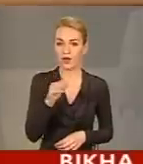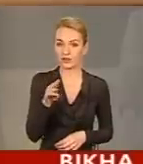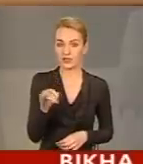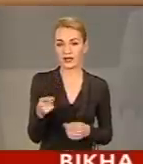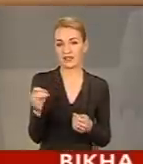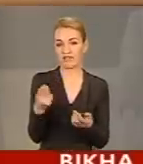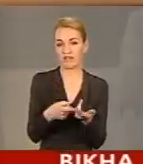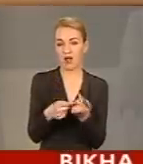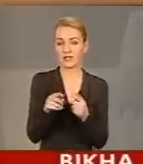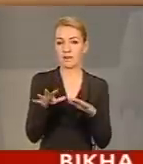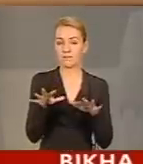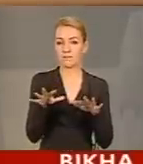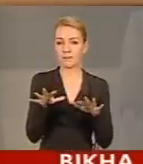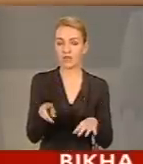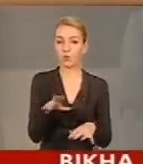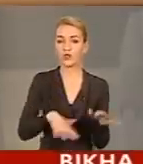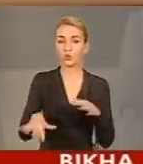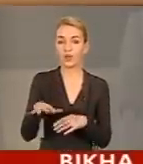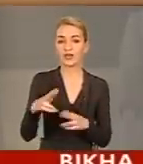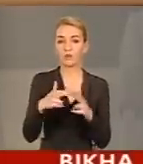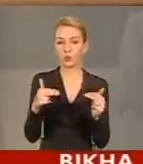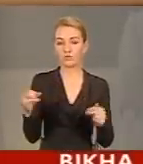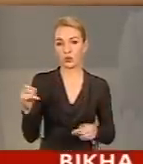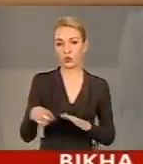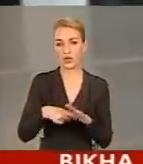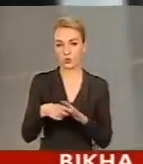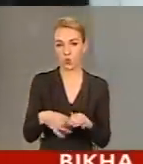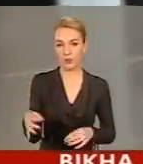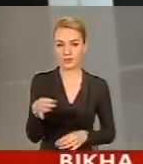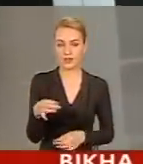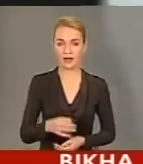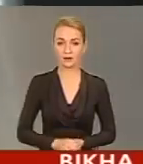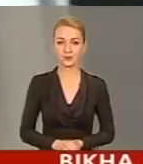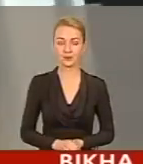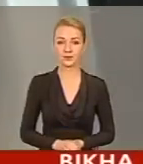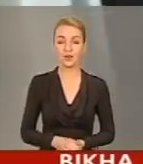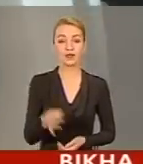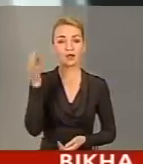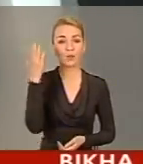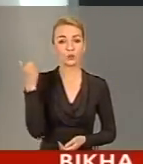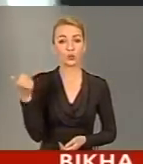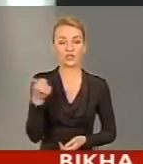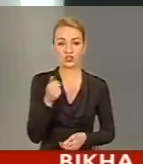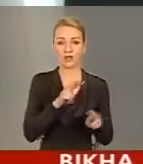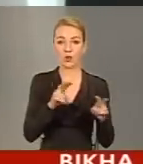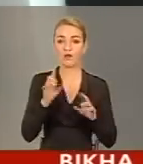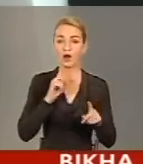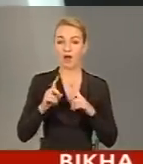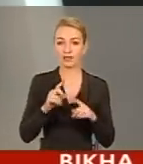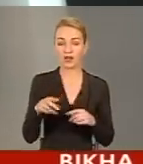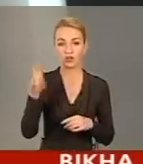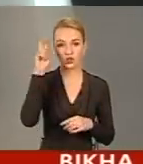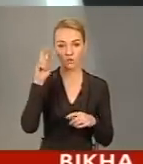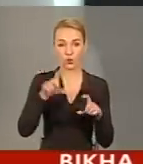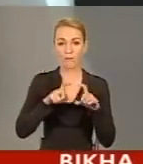в ряді міст по території Дніпропетровської і Донецької областей. Нагадаю, минулого тижня наглядова рада державної